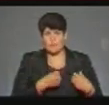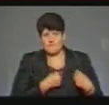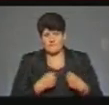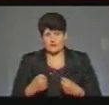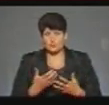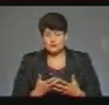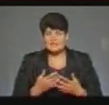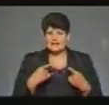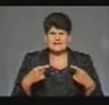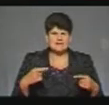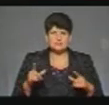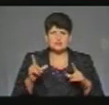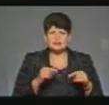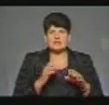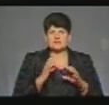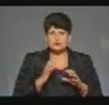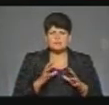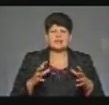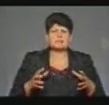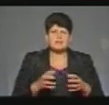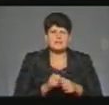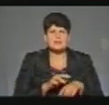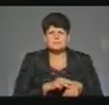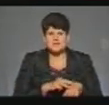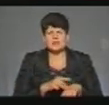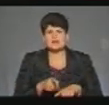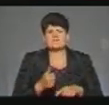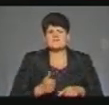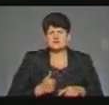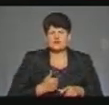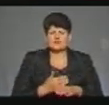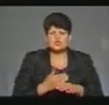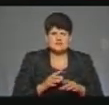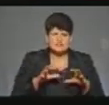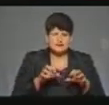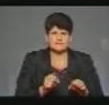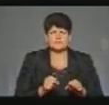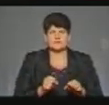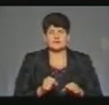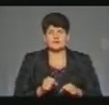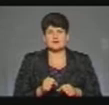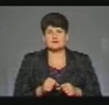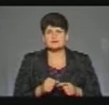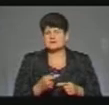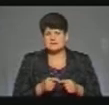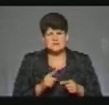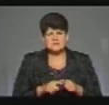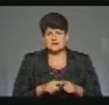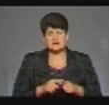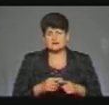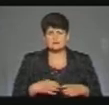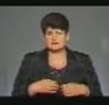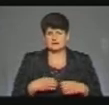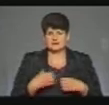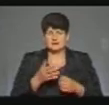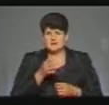Ось. Інші добиралися автобуси, їх ловила міліція, їх військові частини саджували, їх грабували дорогою, що таке післявоєнна країна, зрештою, то